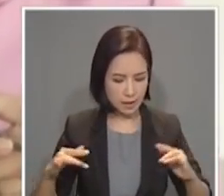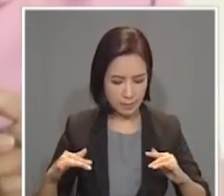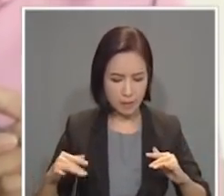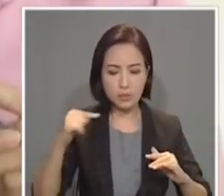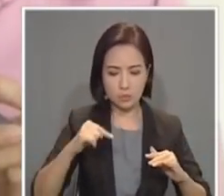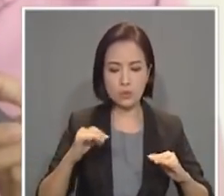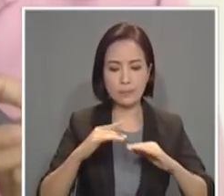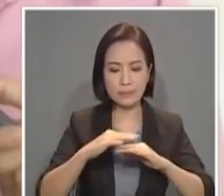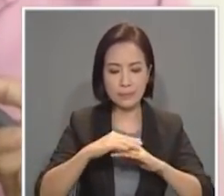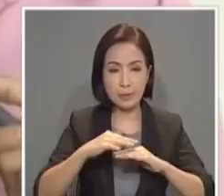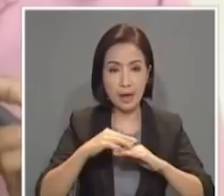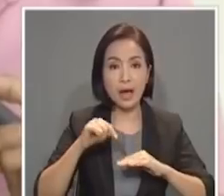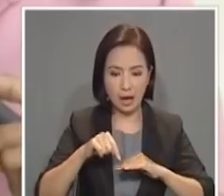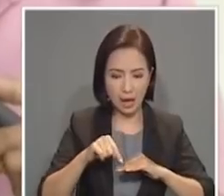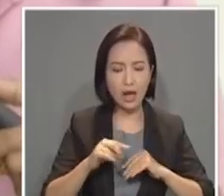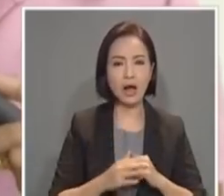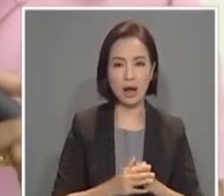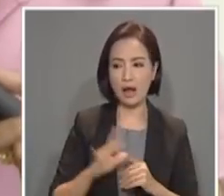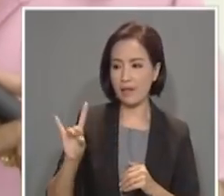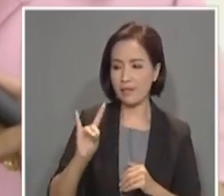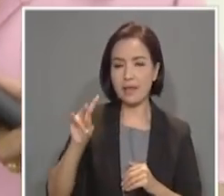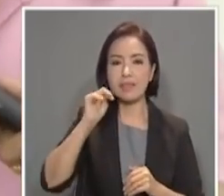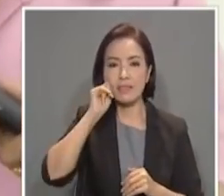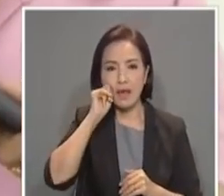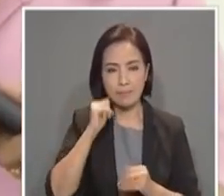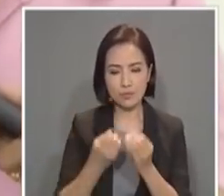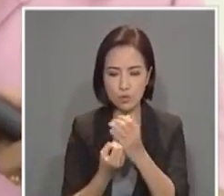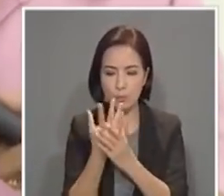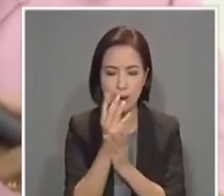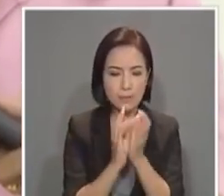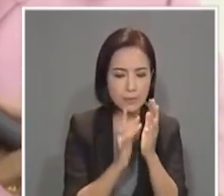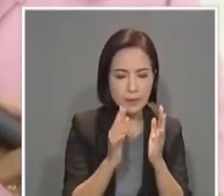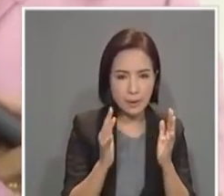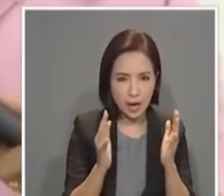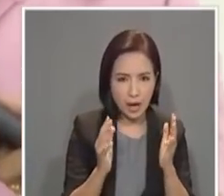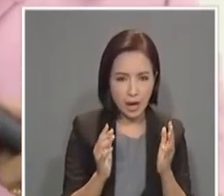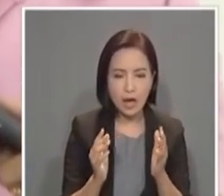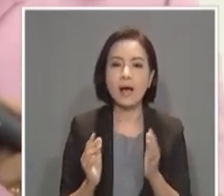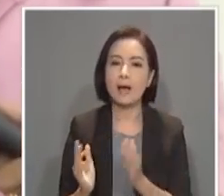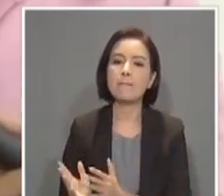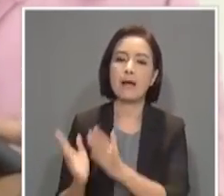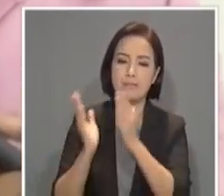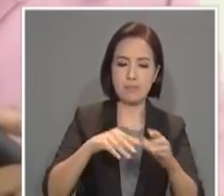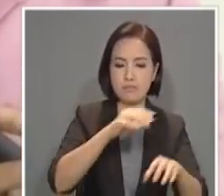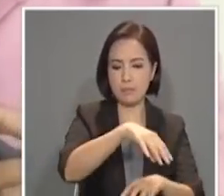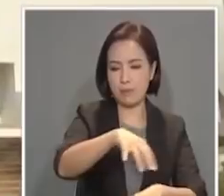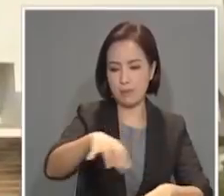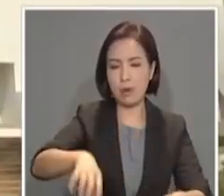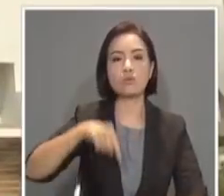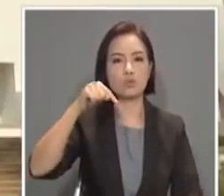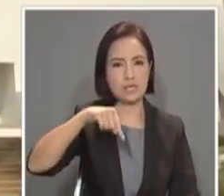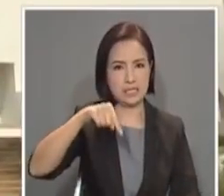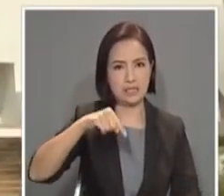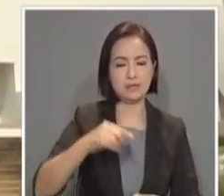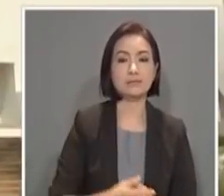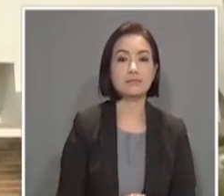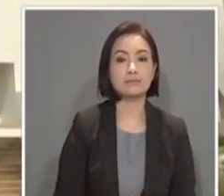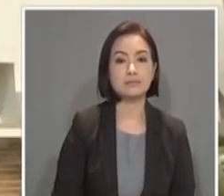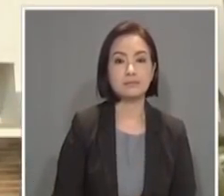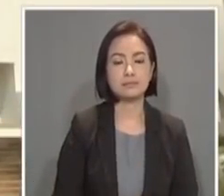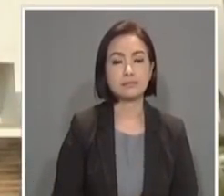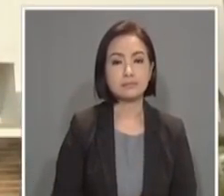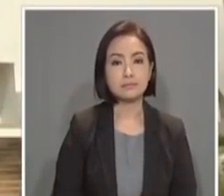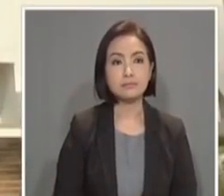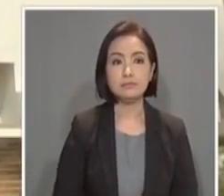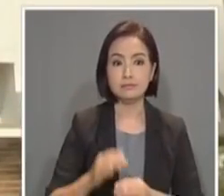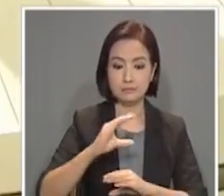จะต้องถูกนำมาจำลองไว้ที่นี่เพื่อที่จะเป็นตัวแทนของสิ่งที่มีอยู่ในธรรมชาติจริงๆ